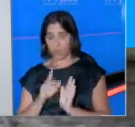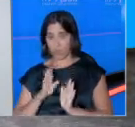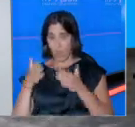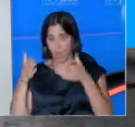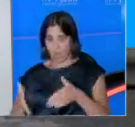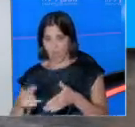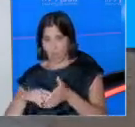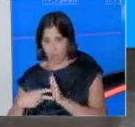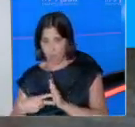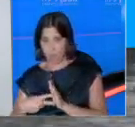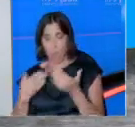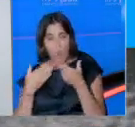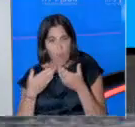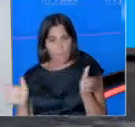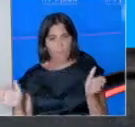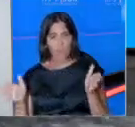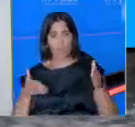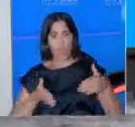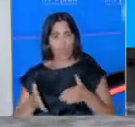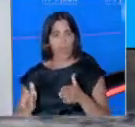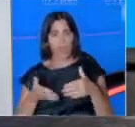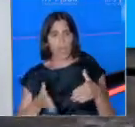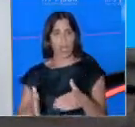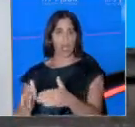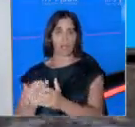בהליכי תכנון, לפתוח את הדרכים הסטטוטוריות